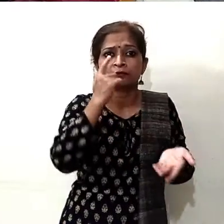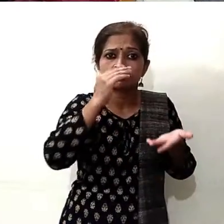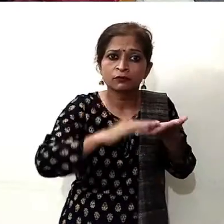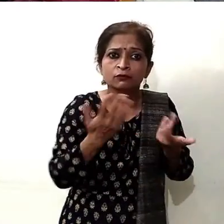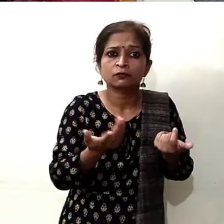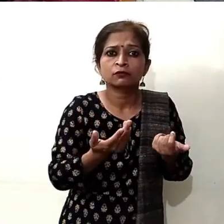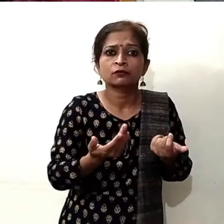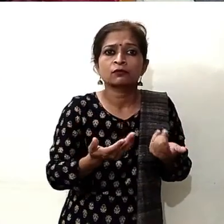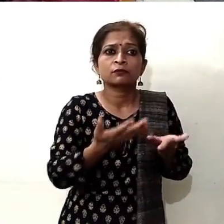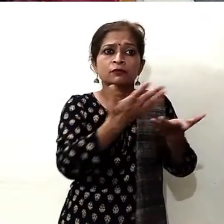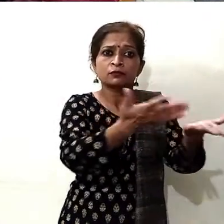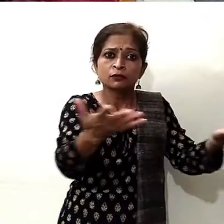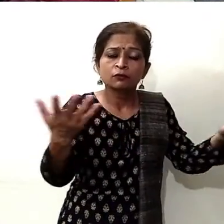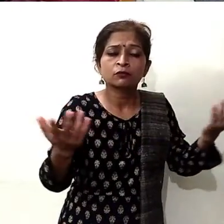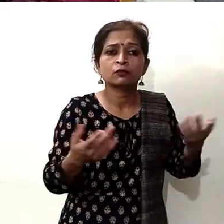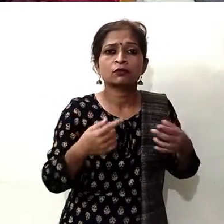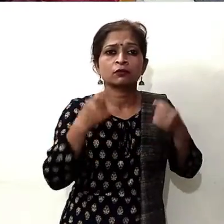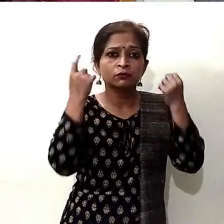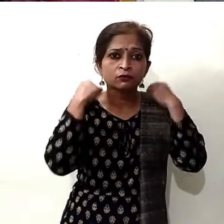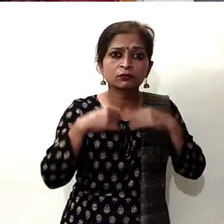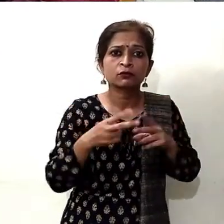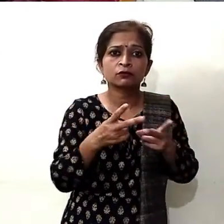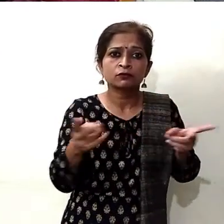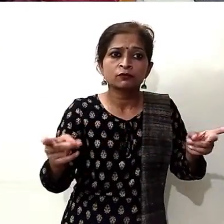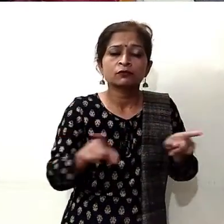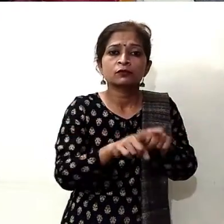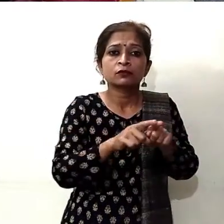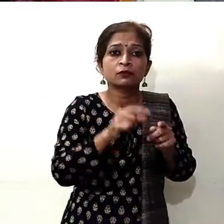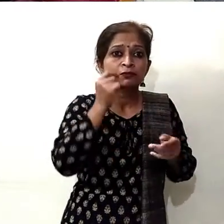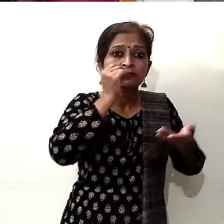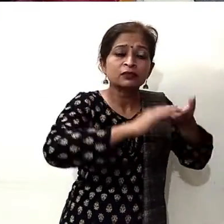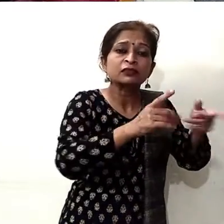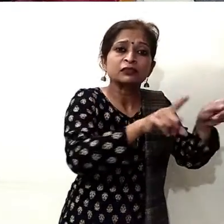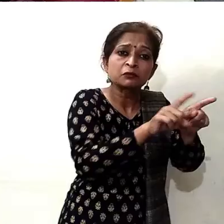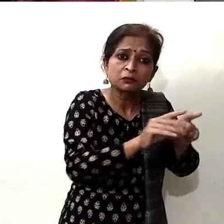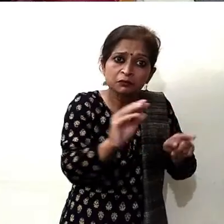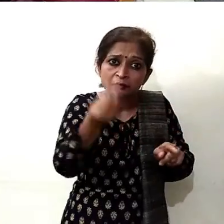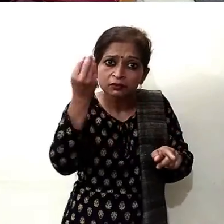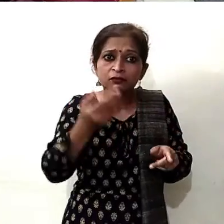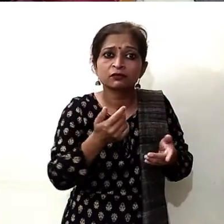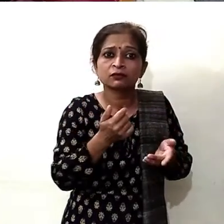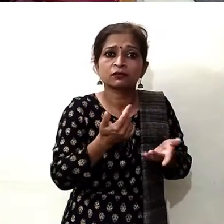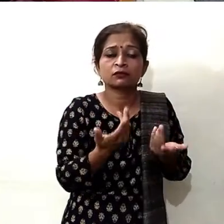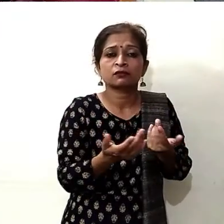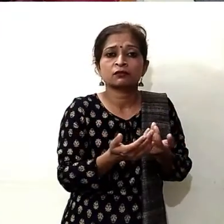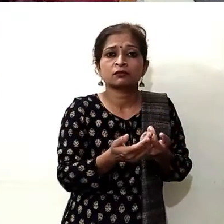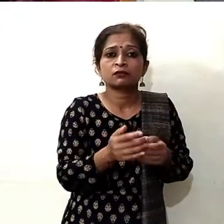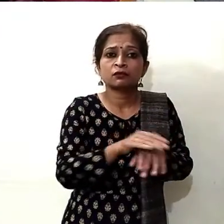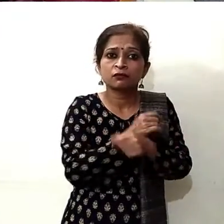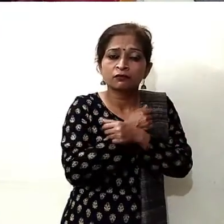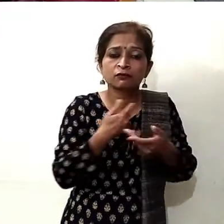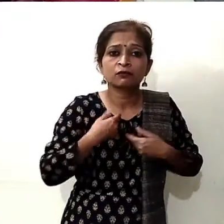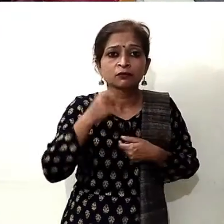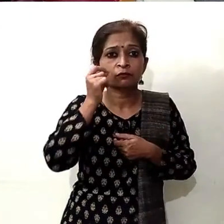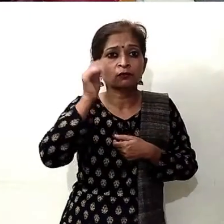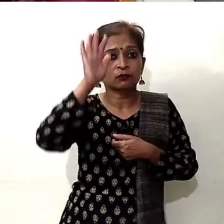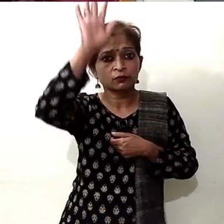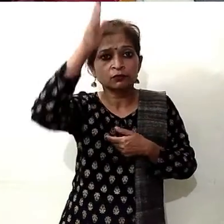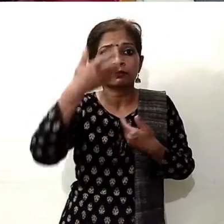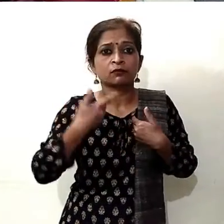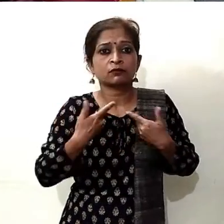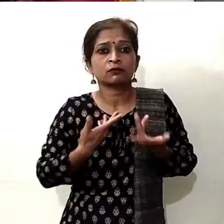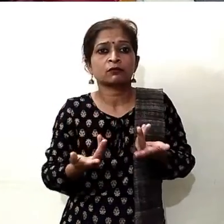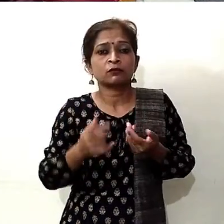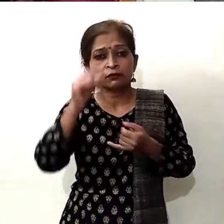कि यहां रतन सिंह दे रहा था, उससे बेहतर सुख देता था, क्योंकि मैं तो सुल्तान हूं अभी हिंदुस्तान का। ये जल क्यों